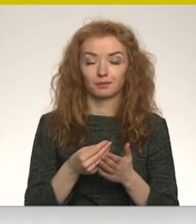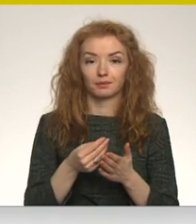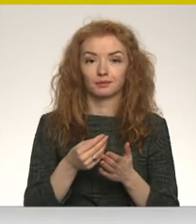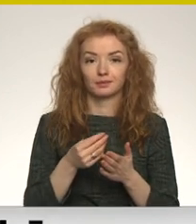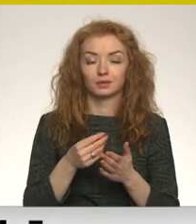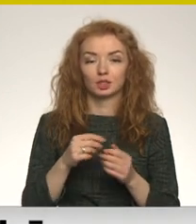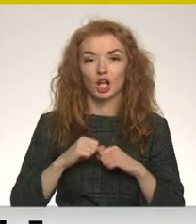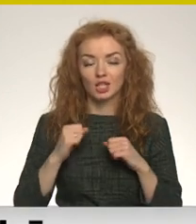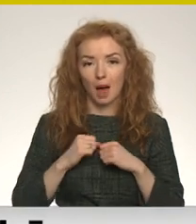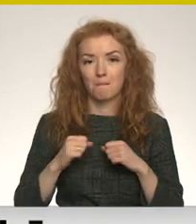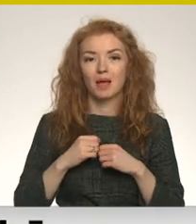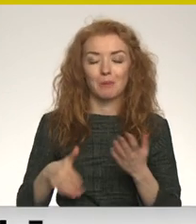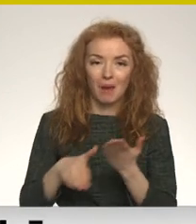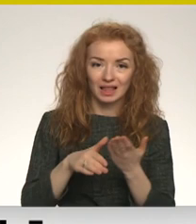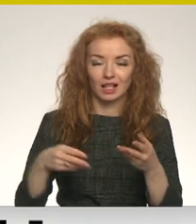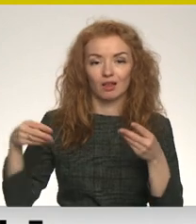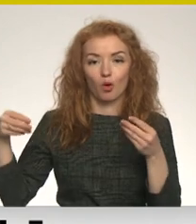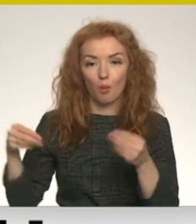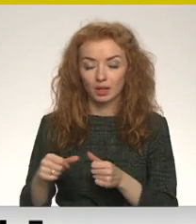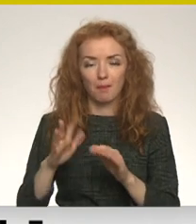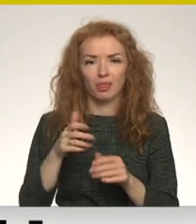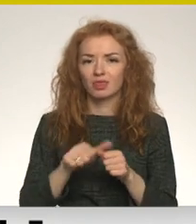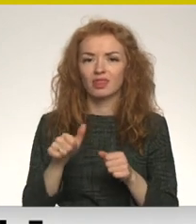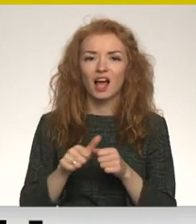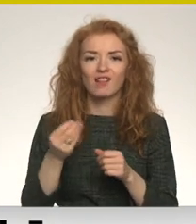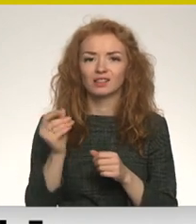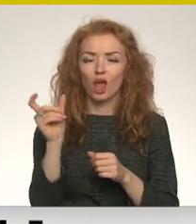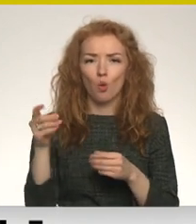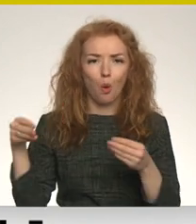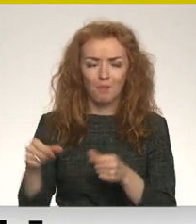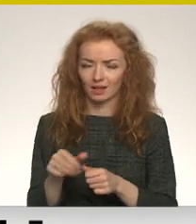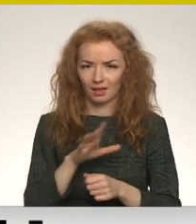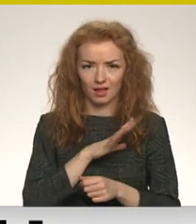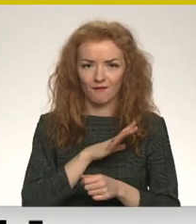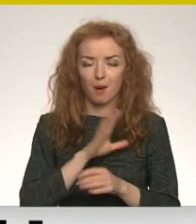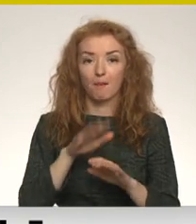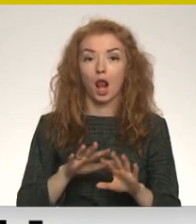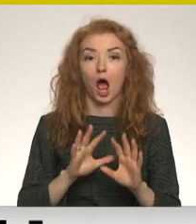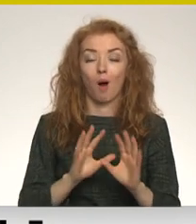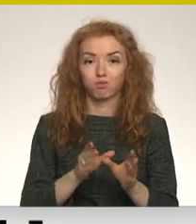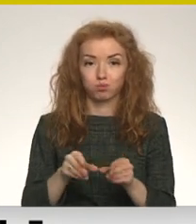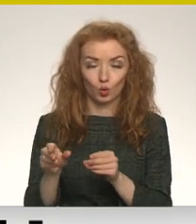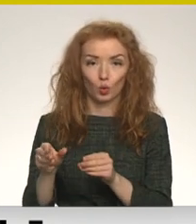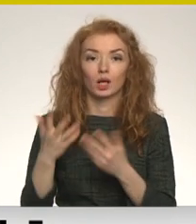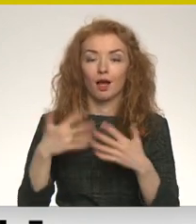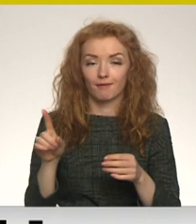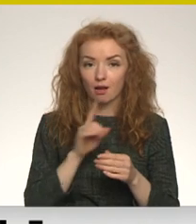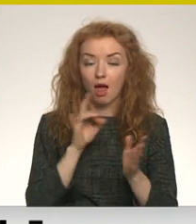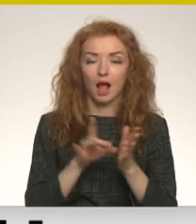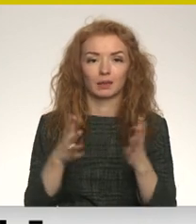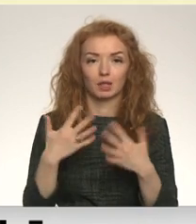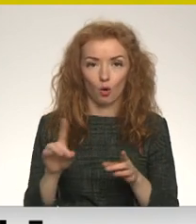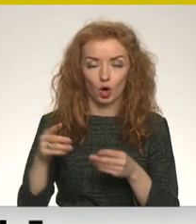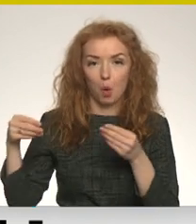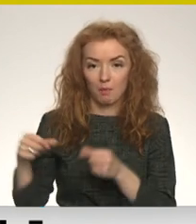veida kompensācijas mehānisms. Par degvielu vispār tāda runa nav bijusi, par apkuru tas mums jau ir, elektrībā tas mums arī